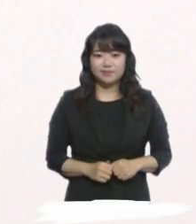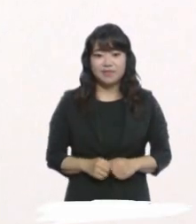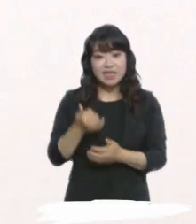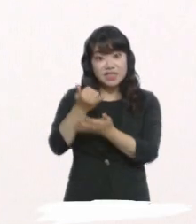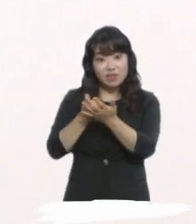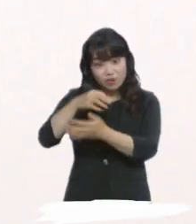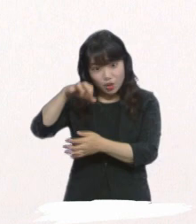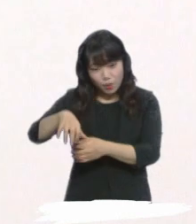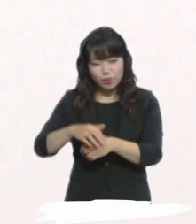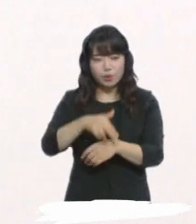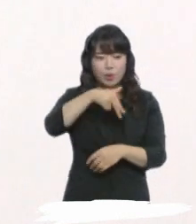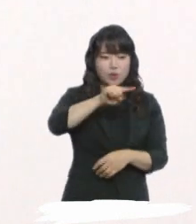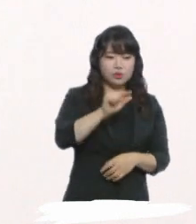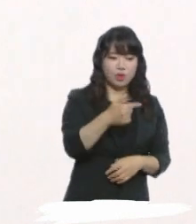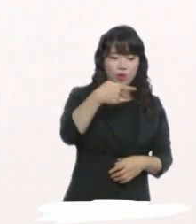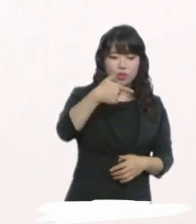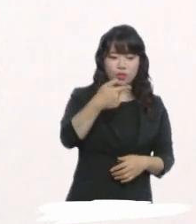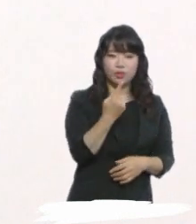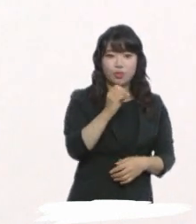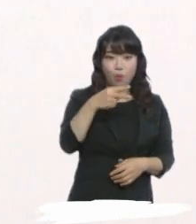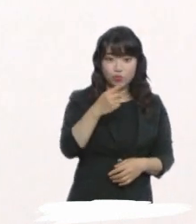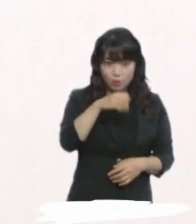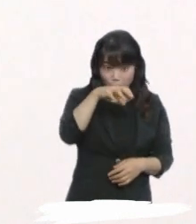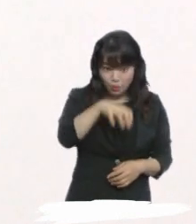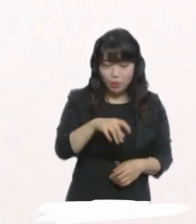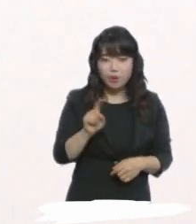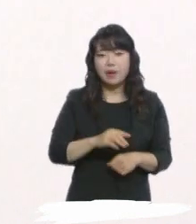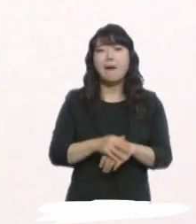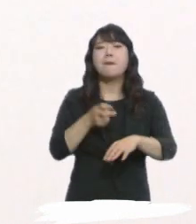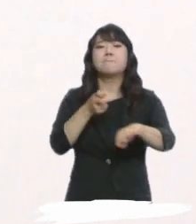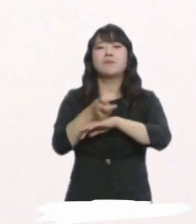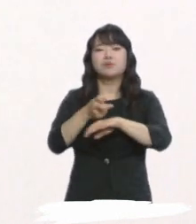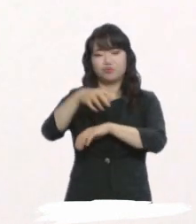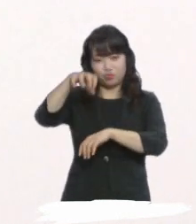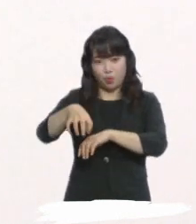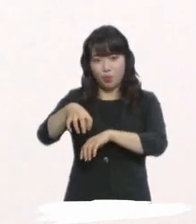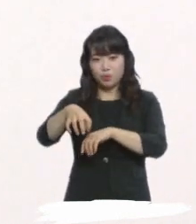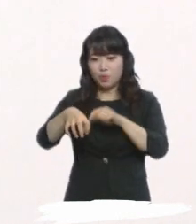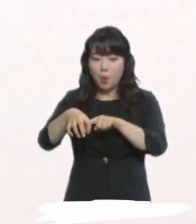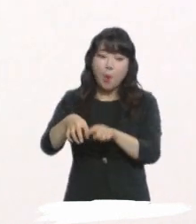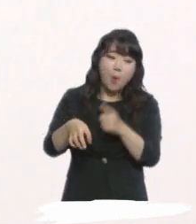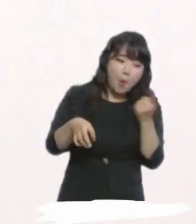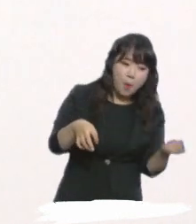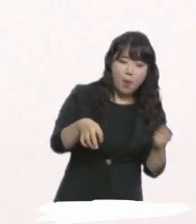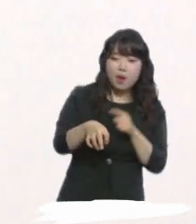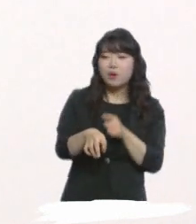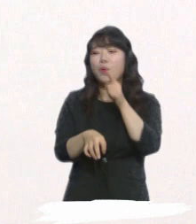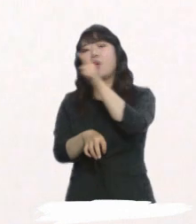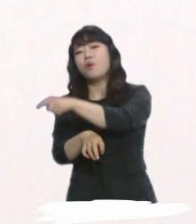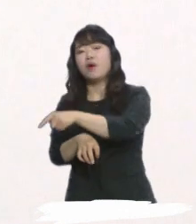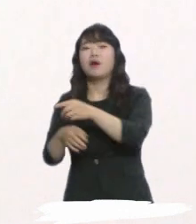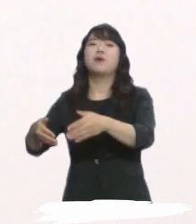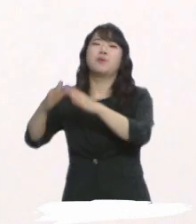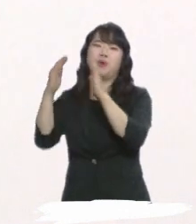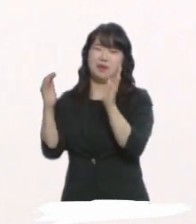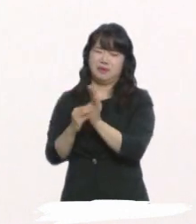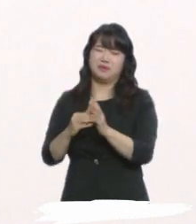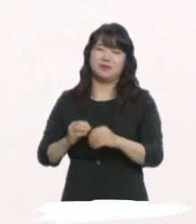청량리도 그렇고 전농동도 그렇고 설치되어 있는 모든 곳이 버스 정류장이 아닌 그 옆이나 좀 동떨어진 곳에 설치가 되어